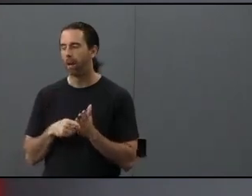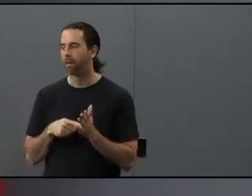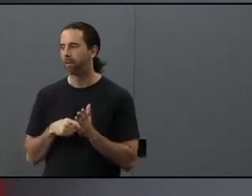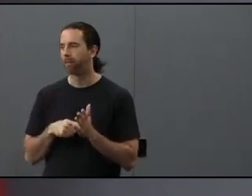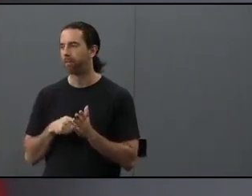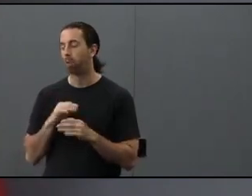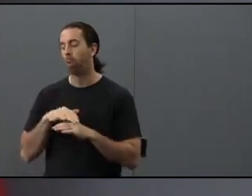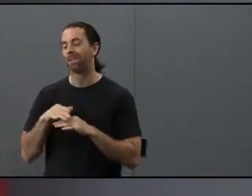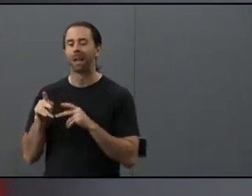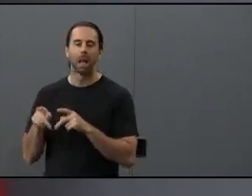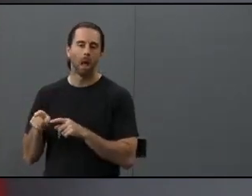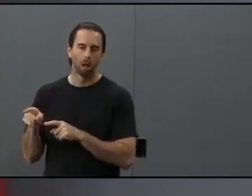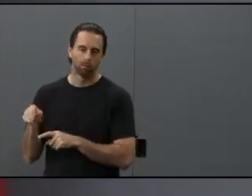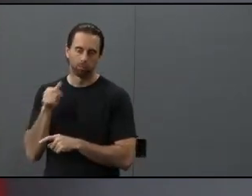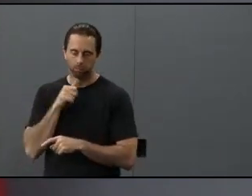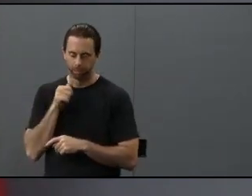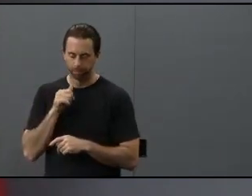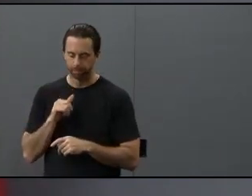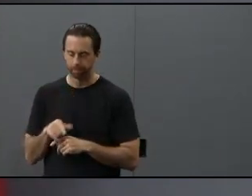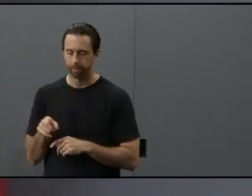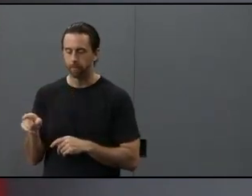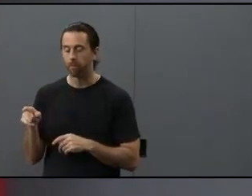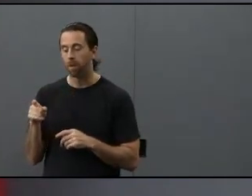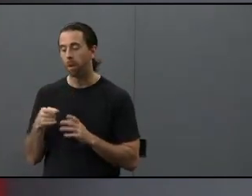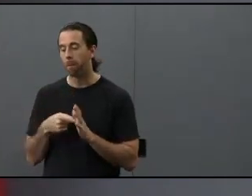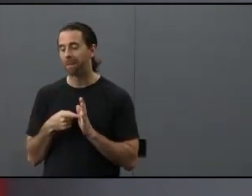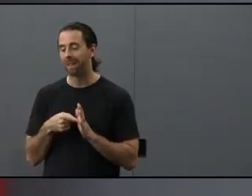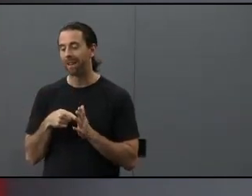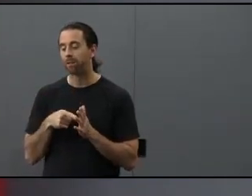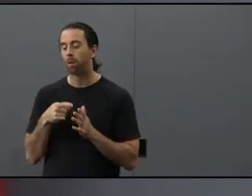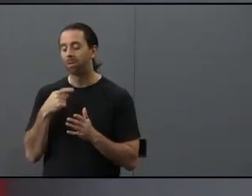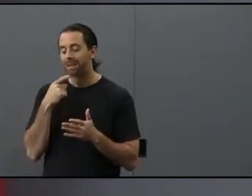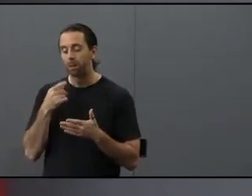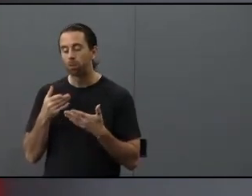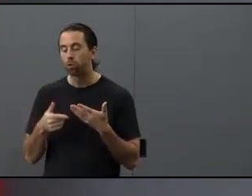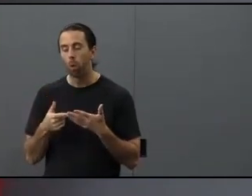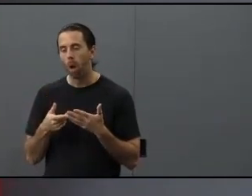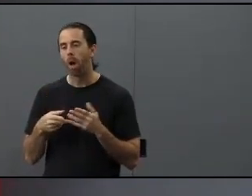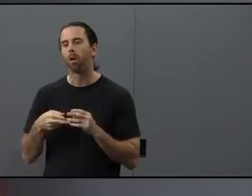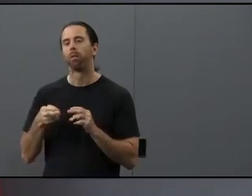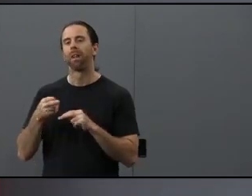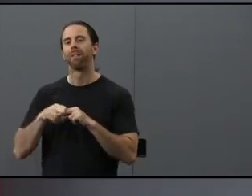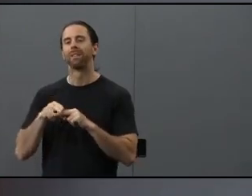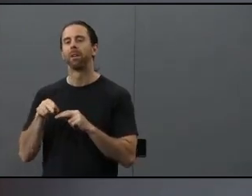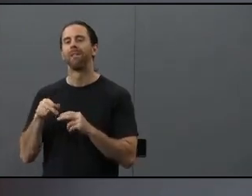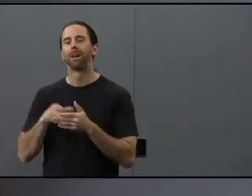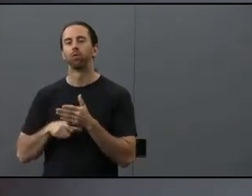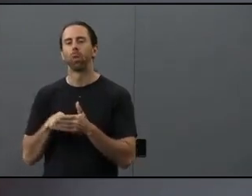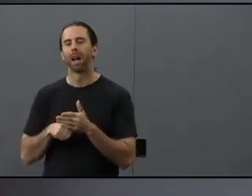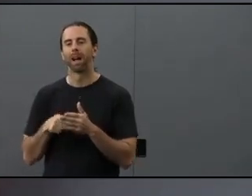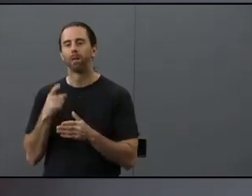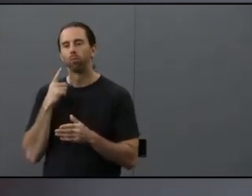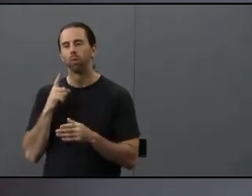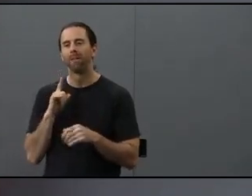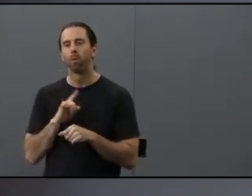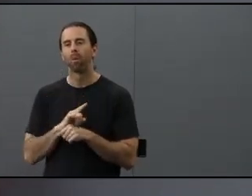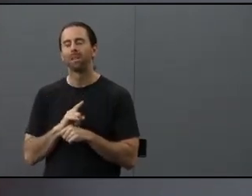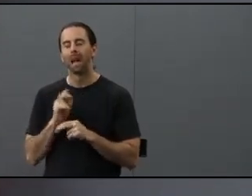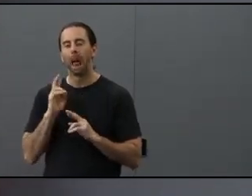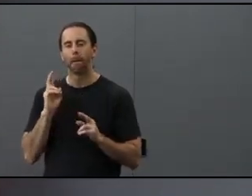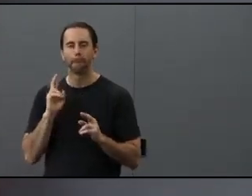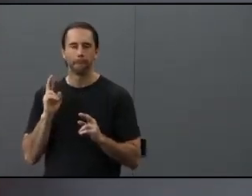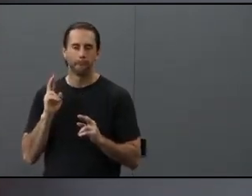la conseillère euh le la présentation l'objet est d'augmenter la T vérification facturée pour une fausse alarme